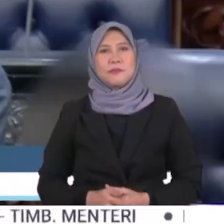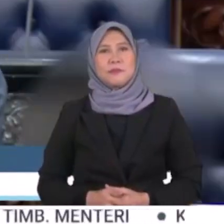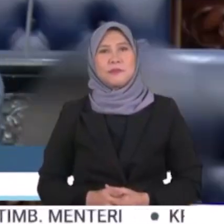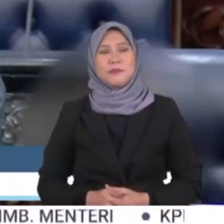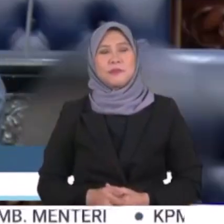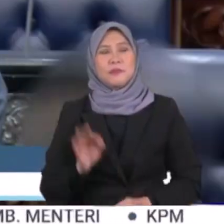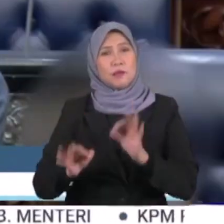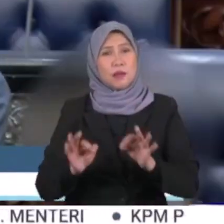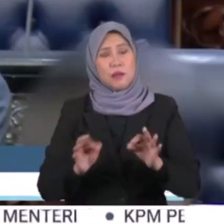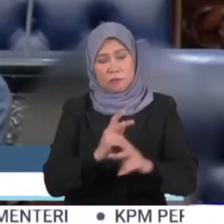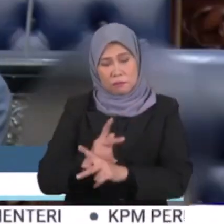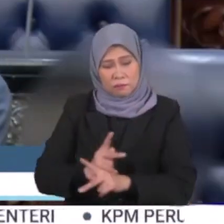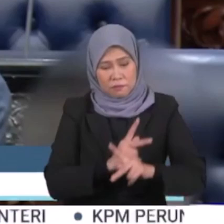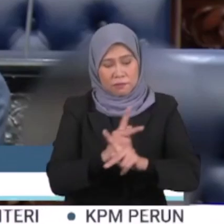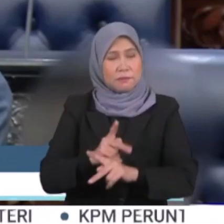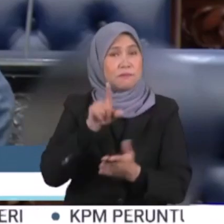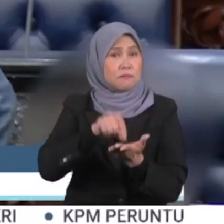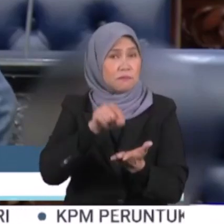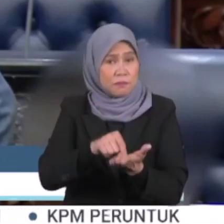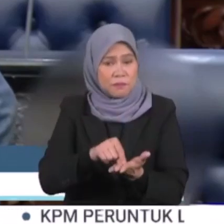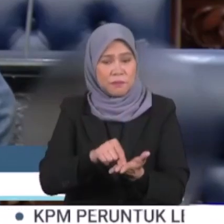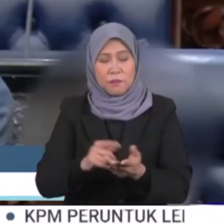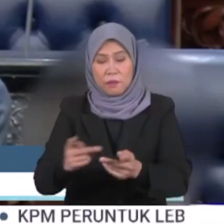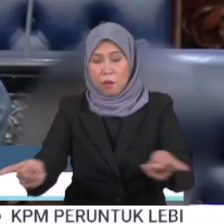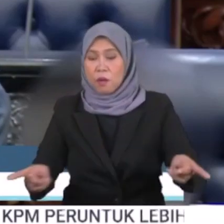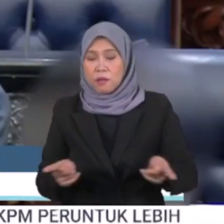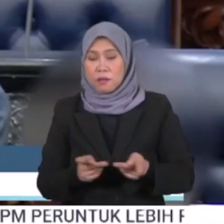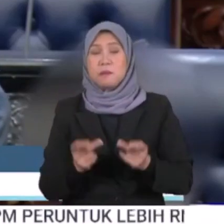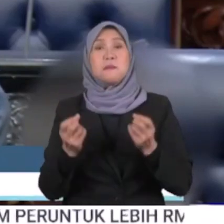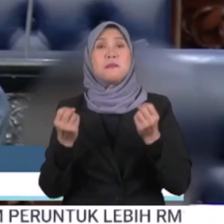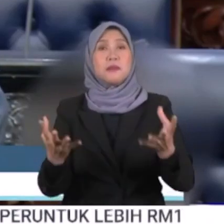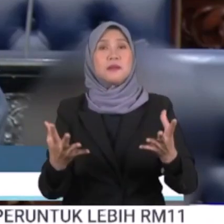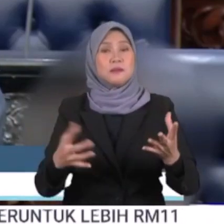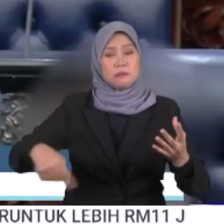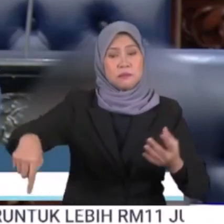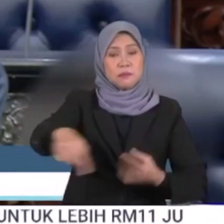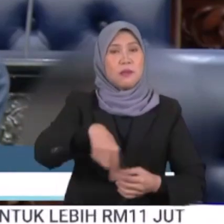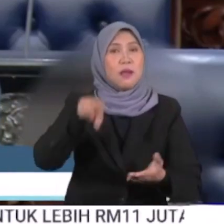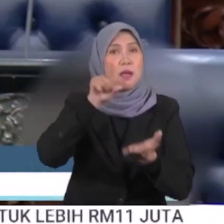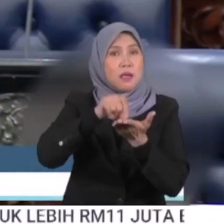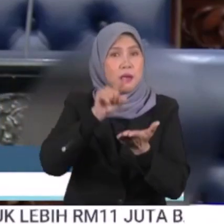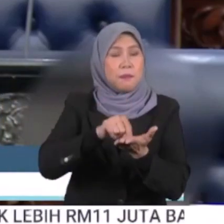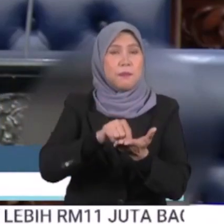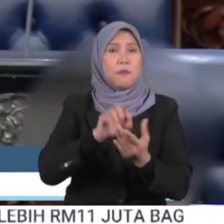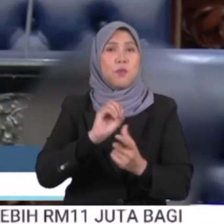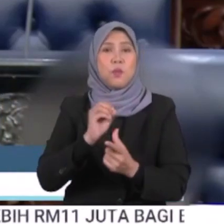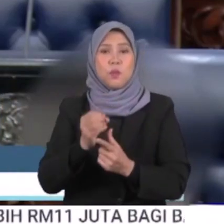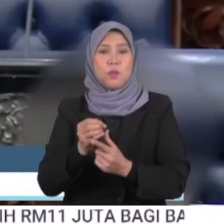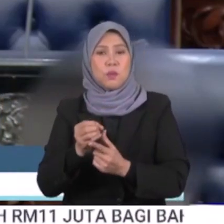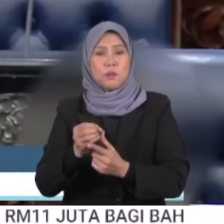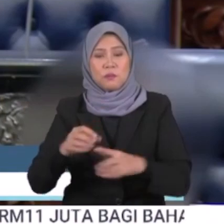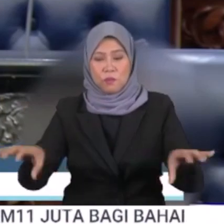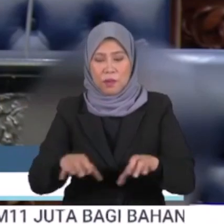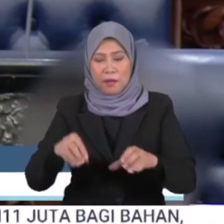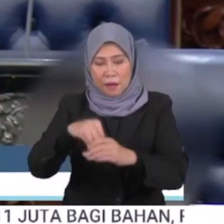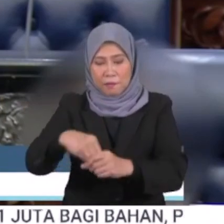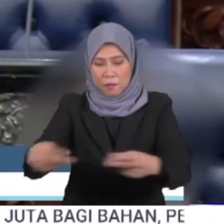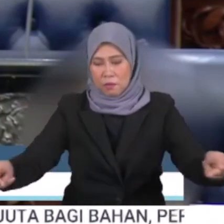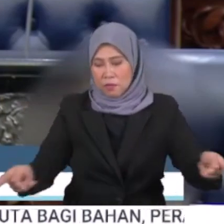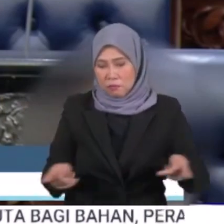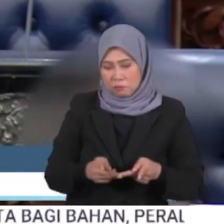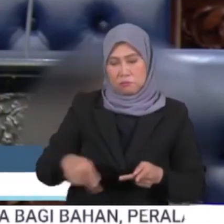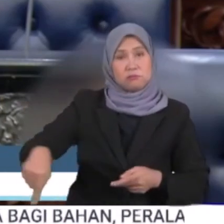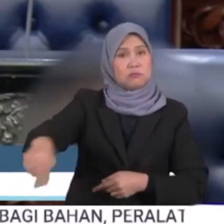Kalau dia menternak ayam, kita nak tengok dalam kawasan tu berapa banyak ayam atau broiler yang dibuat dekat dalam kawasan